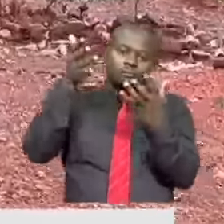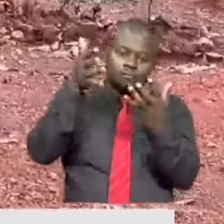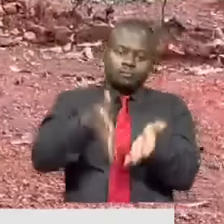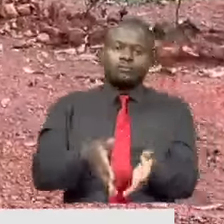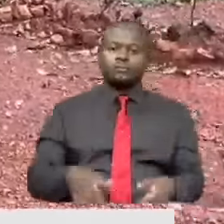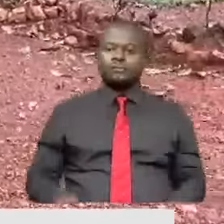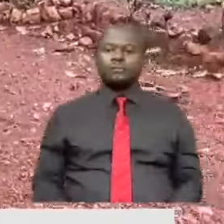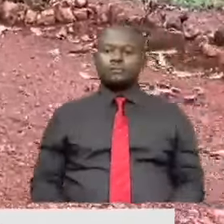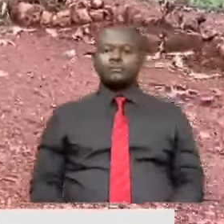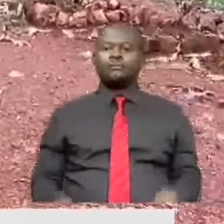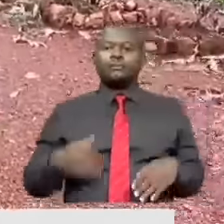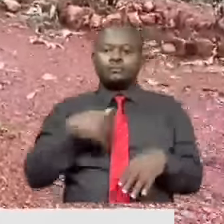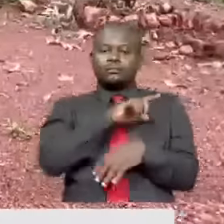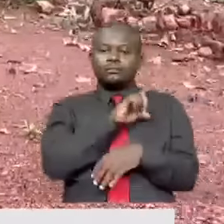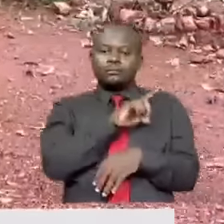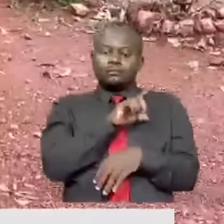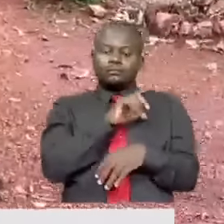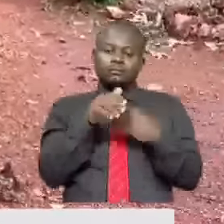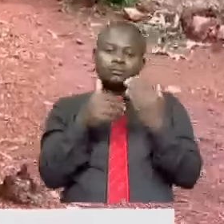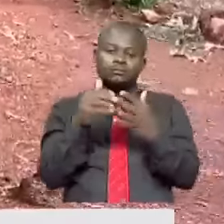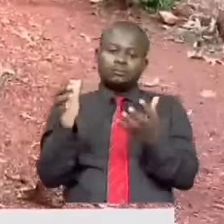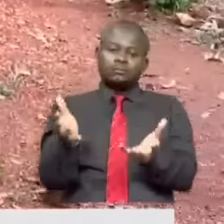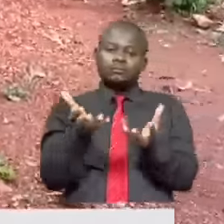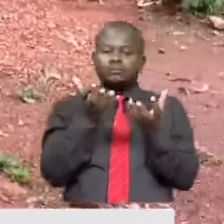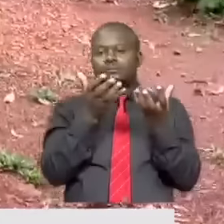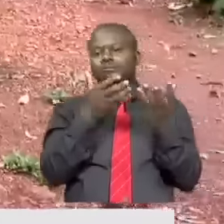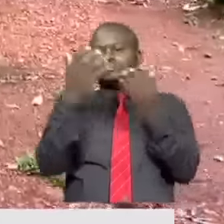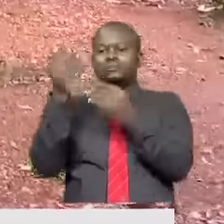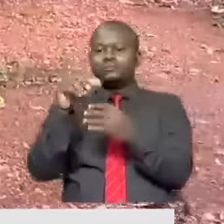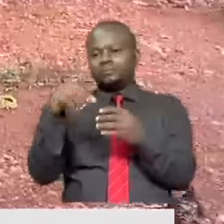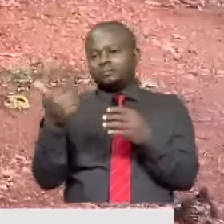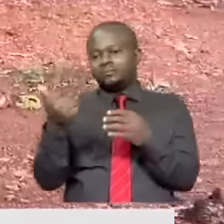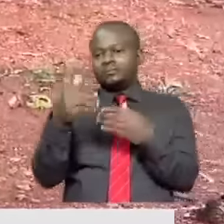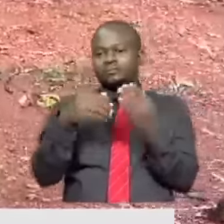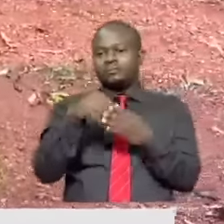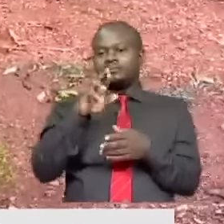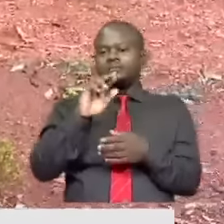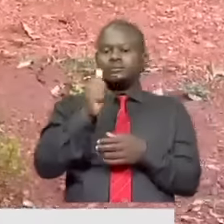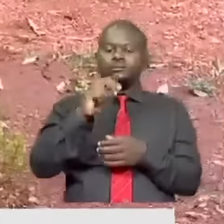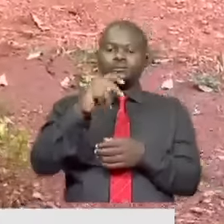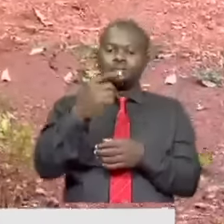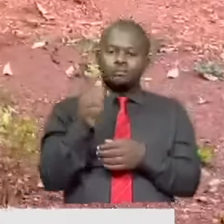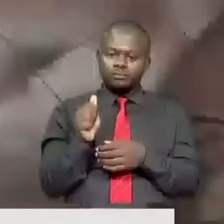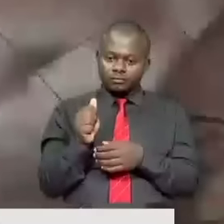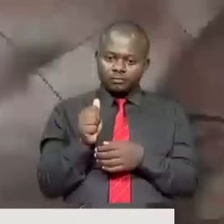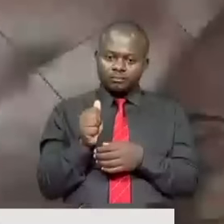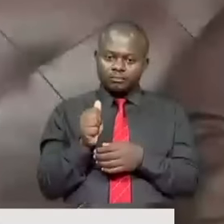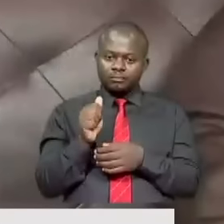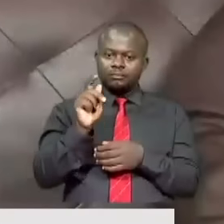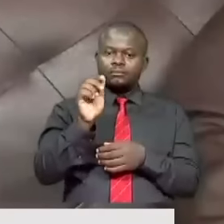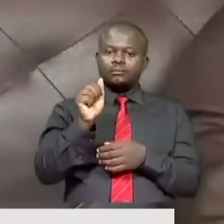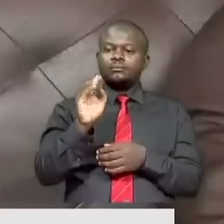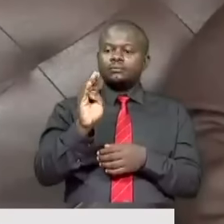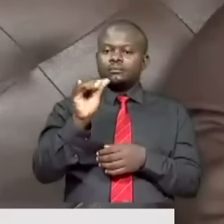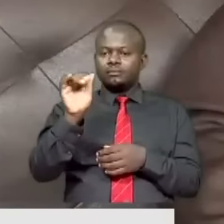barohaga Imana babakuramo bakabajyana aho abandi bari za Ruhaga, za Kabuye